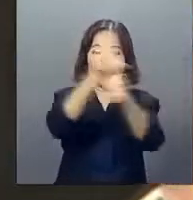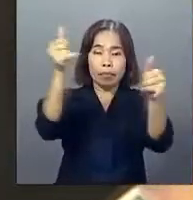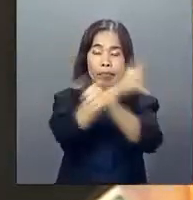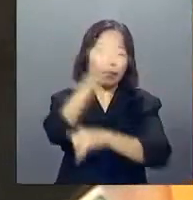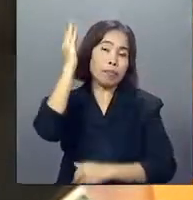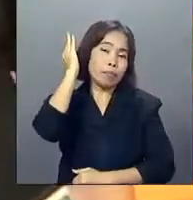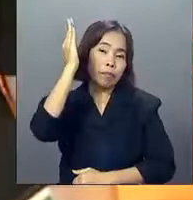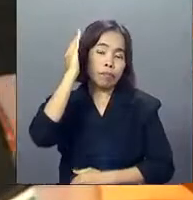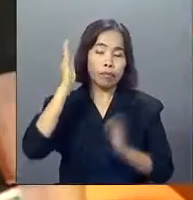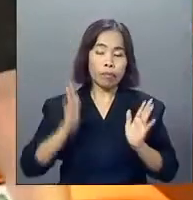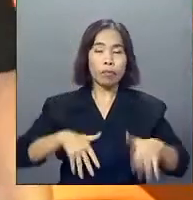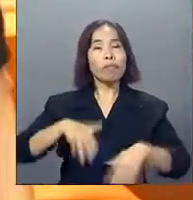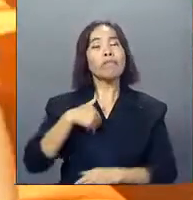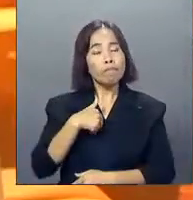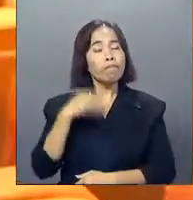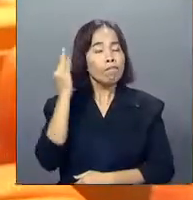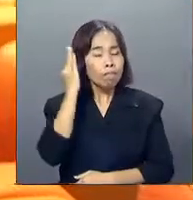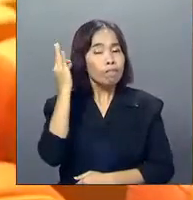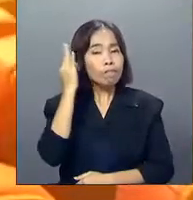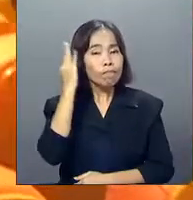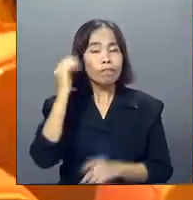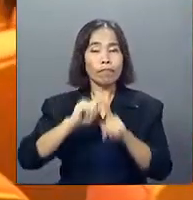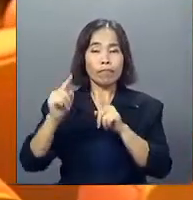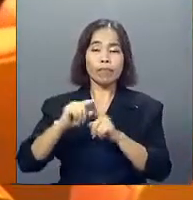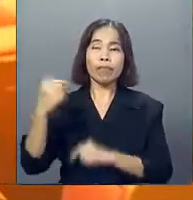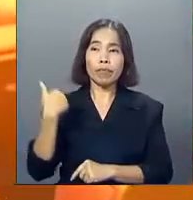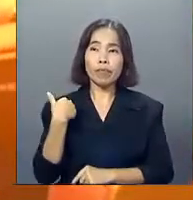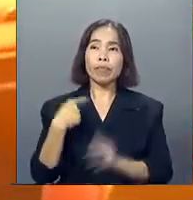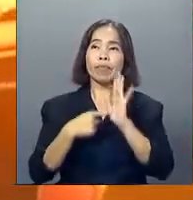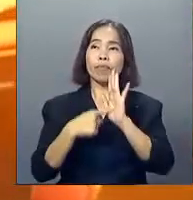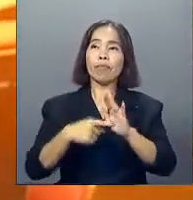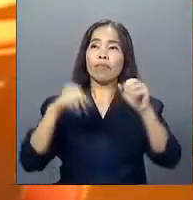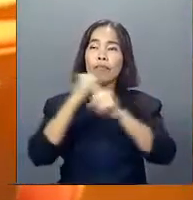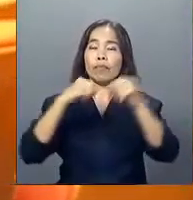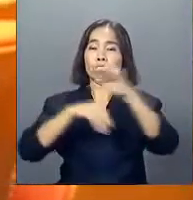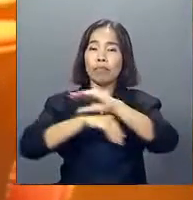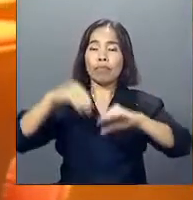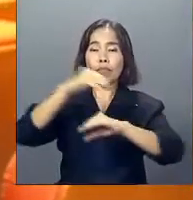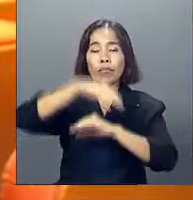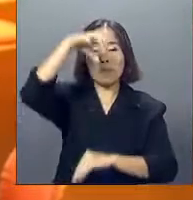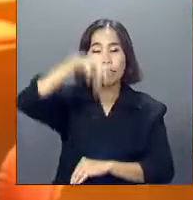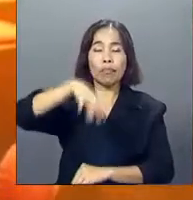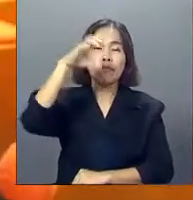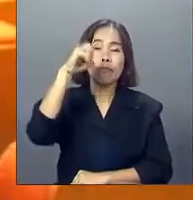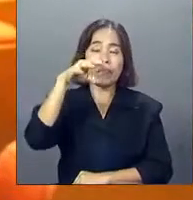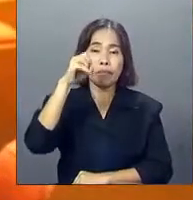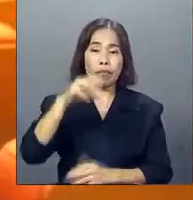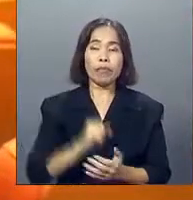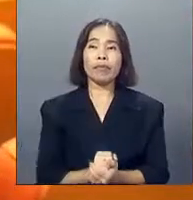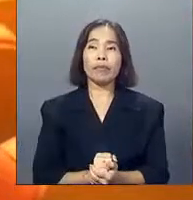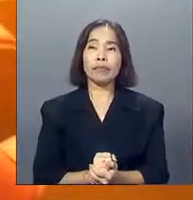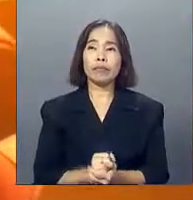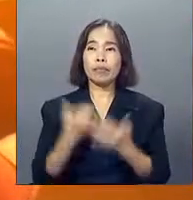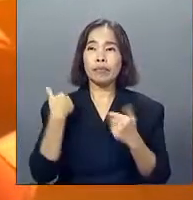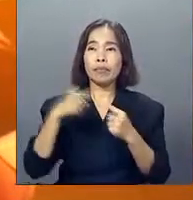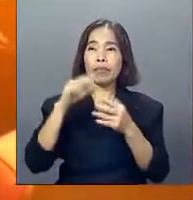าชนและผู้ได้รับผลกระทบจากโครงการขนาดใหญ่ของรัฐโดยเฉพาะโครงการก่อสร้างโรงไฟฟ้าถ่านหินในอำเภอเทพาค่ะซึ่งนอกจากจะมีภาควิ